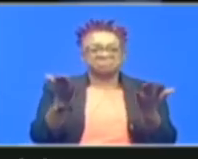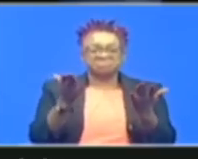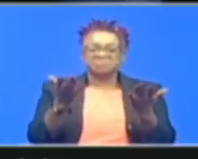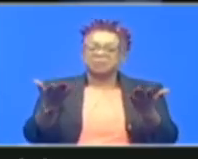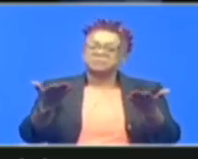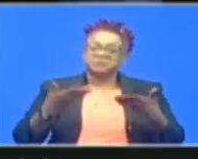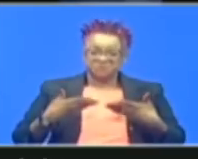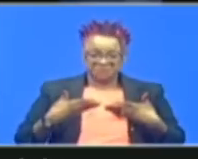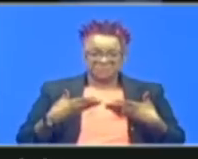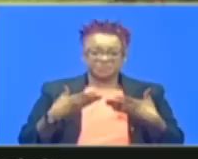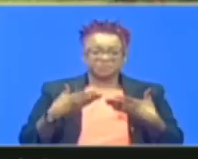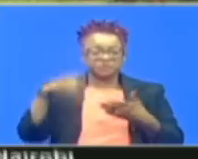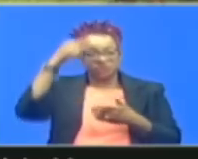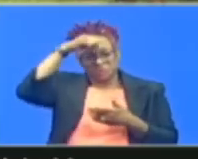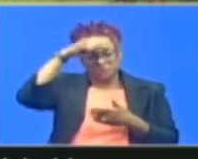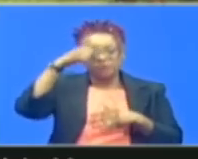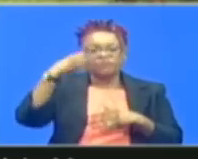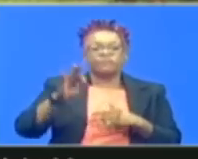Ijumaa.